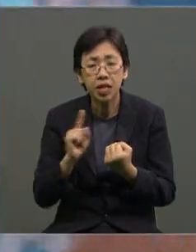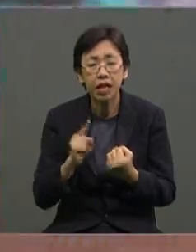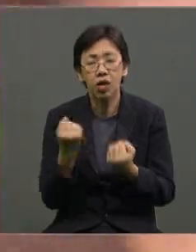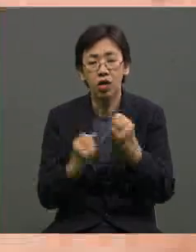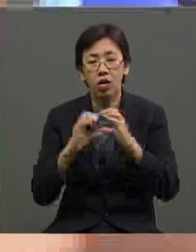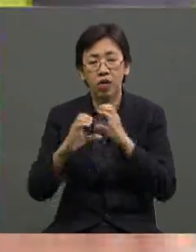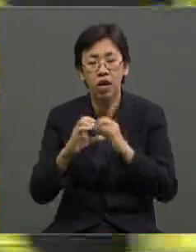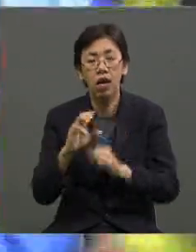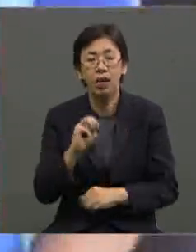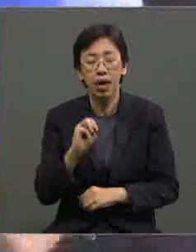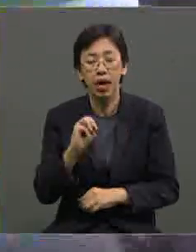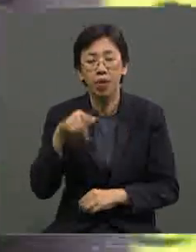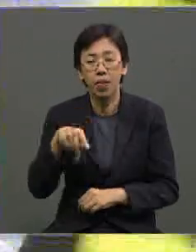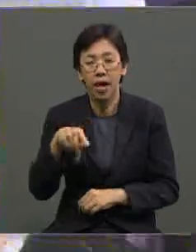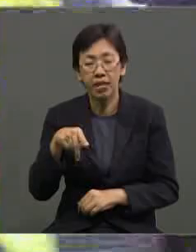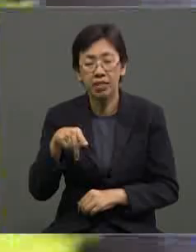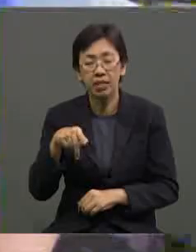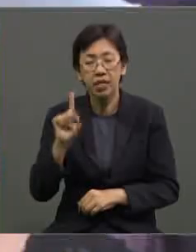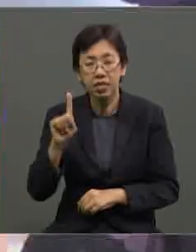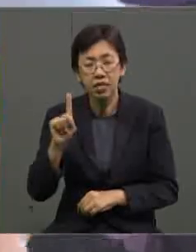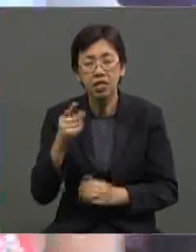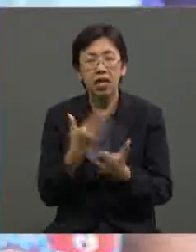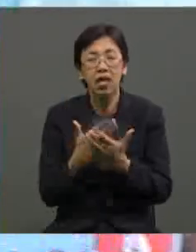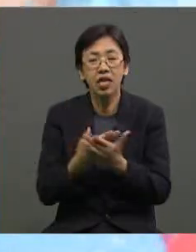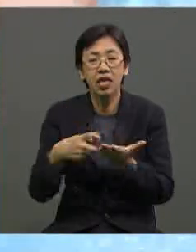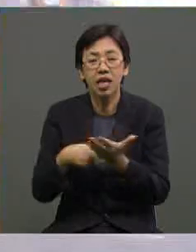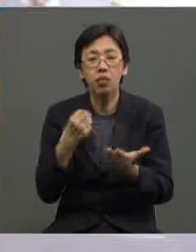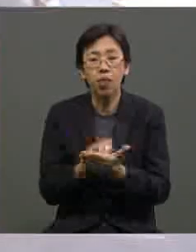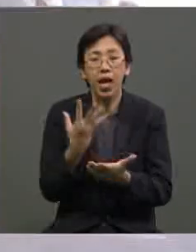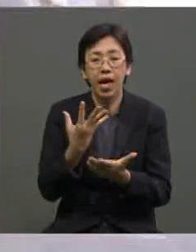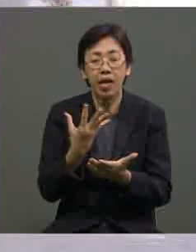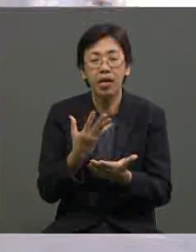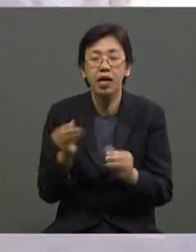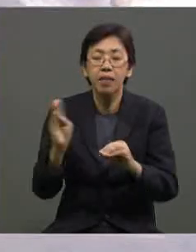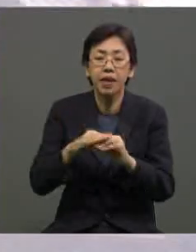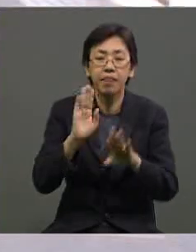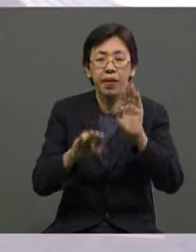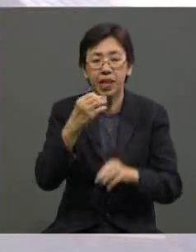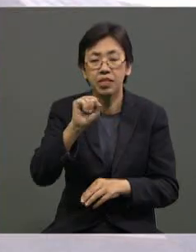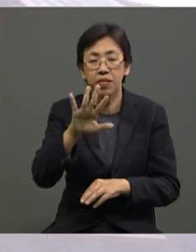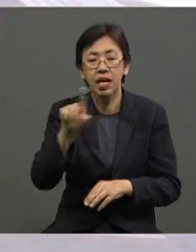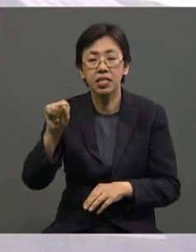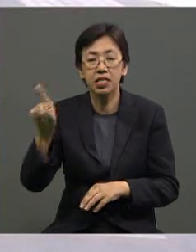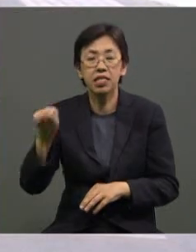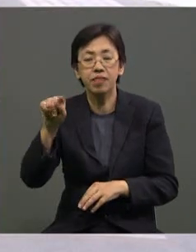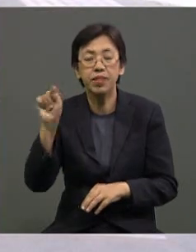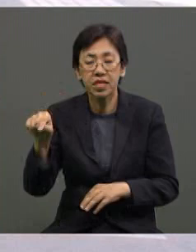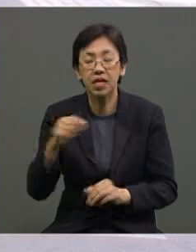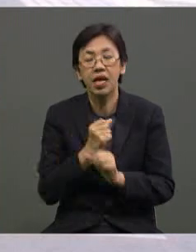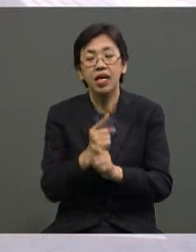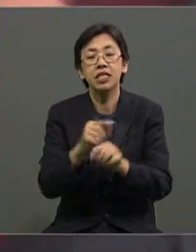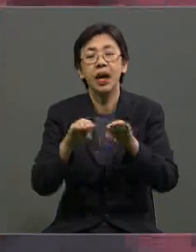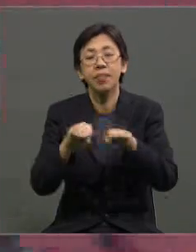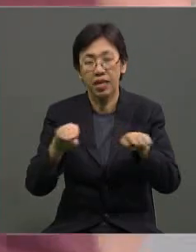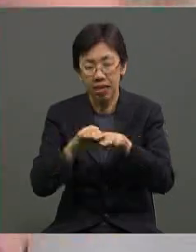าตรฐาน1พอพานทำให้อัตราค่าโดยสารเนี่ยมันสูงกว่าเที่ยวปกติประมาณ 15-20% ซึ่งก็เป็นไปตามหลัก